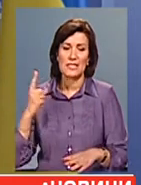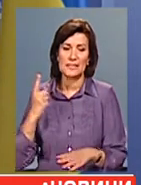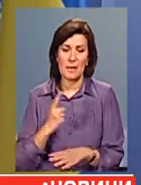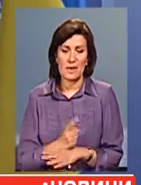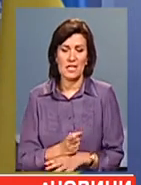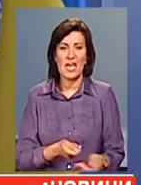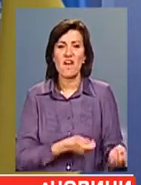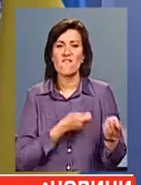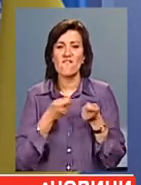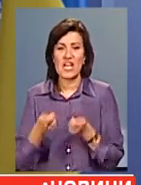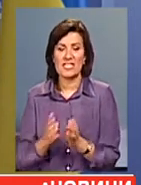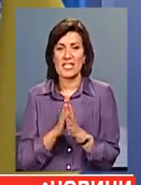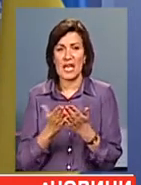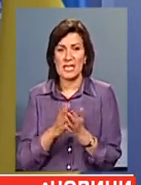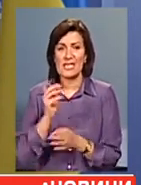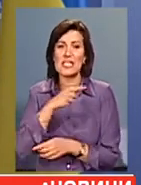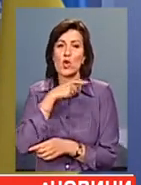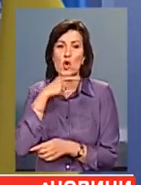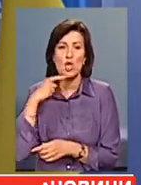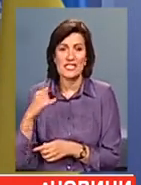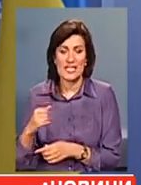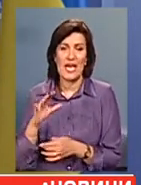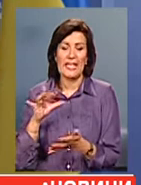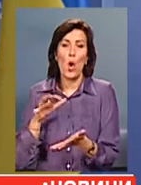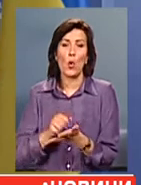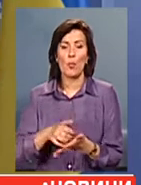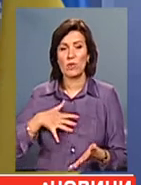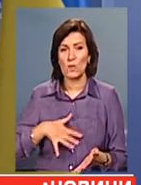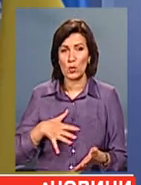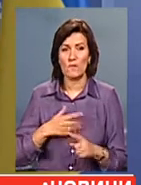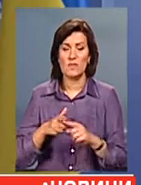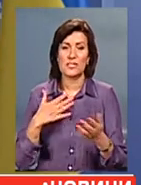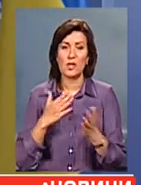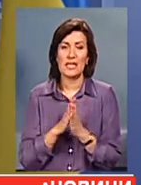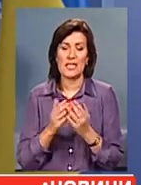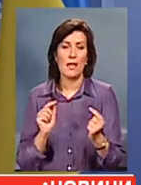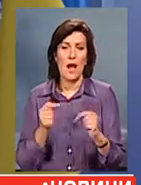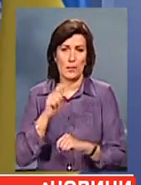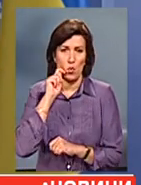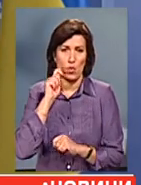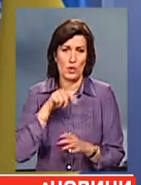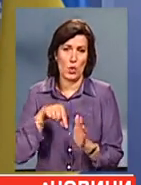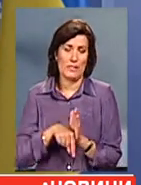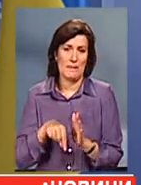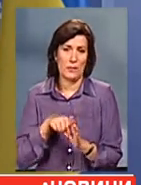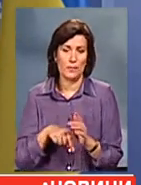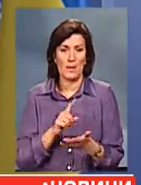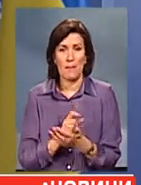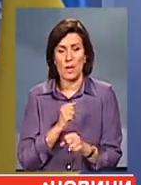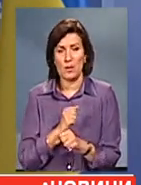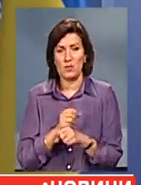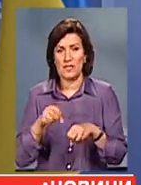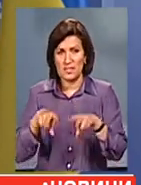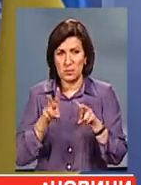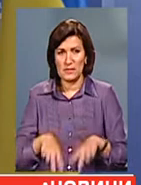забороняє ввезення книг з Росії та окупованого Криму, зокрема це стосується книг антиукраїнського змісту. Має працювати